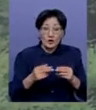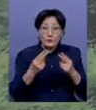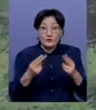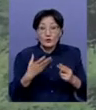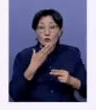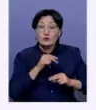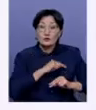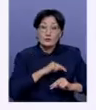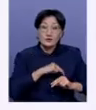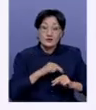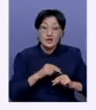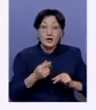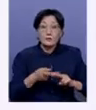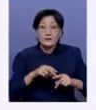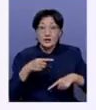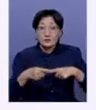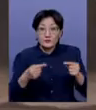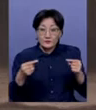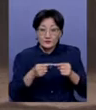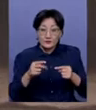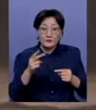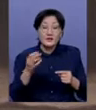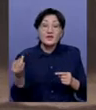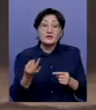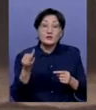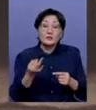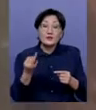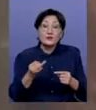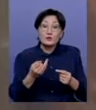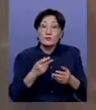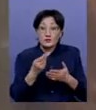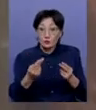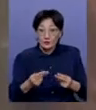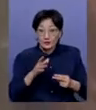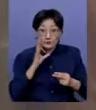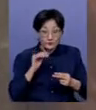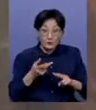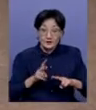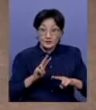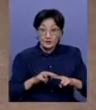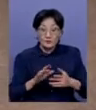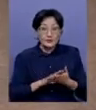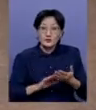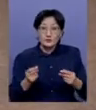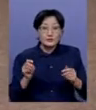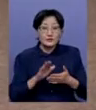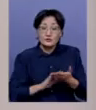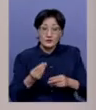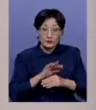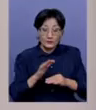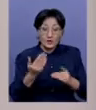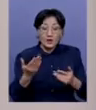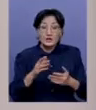өз жұмыстарында этнографиялық дәлдікпен, тарихи дәйектілігімен жеткізе білген. Суретшінің өзі мен туындыларыма ештеңе қосқан да жоқпын,